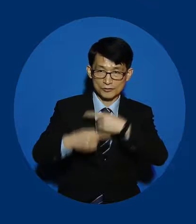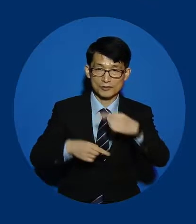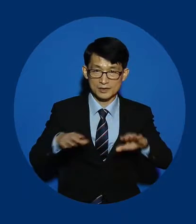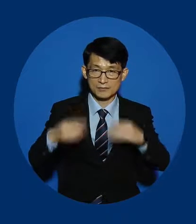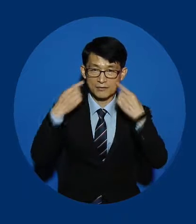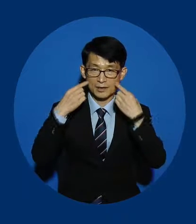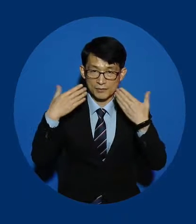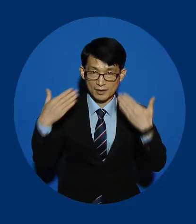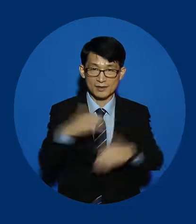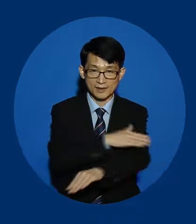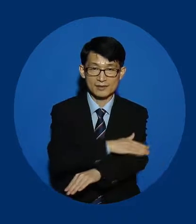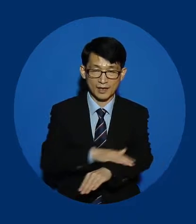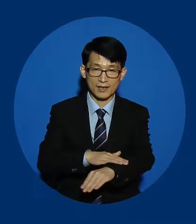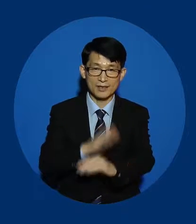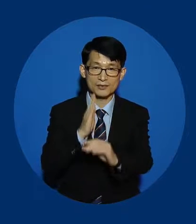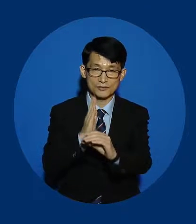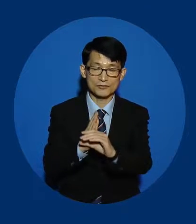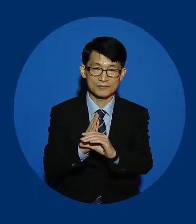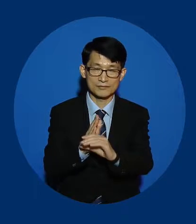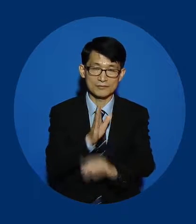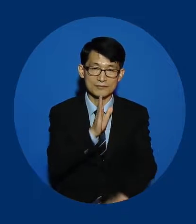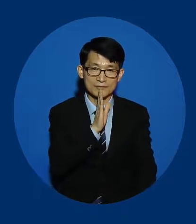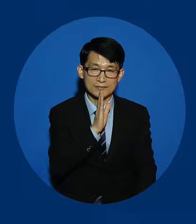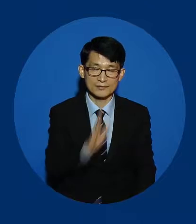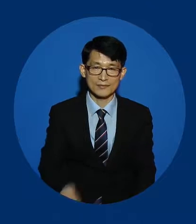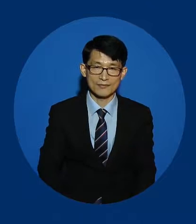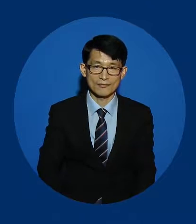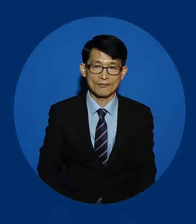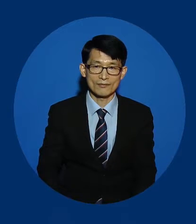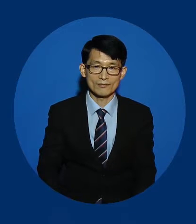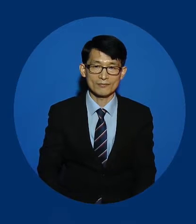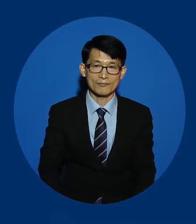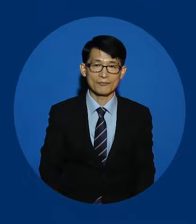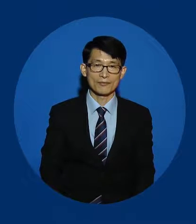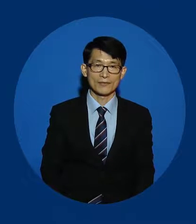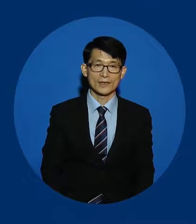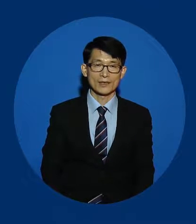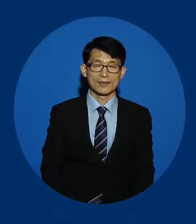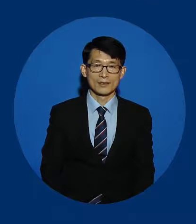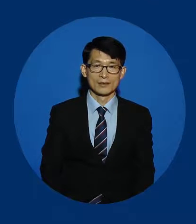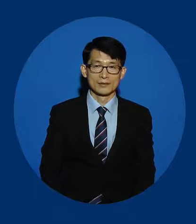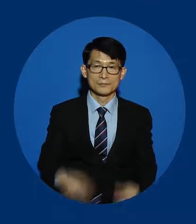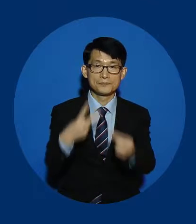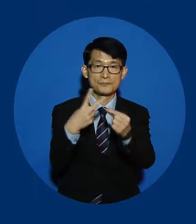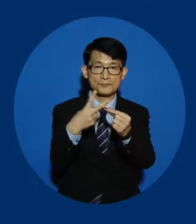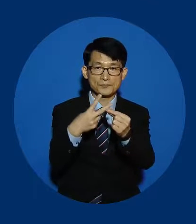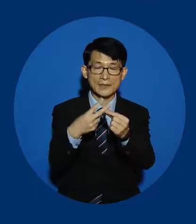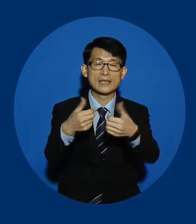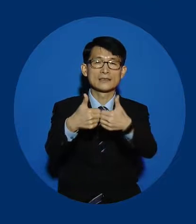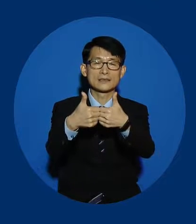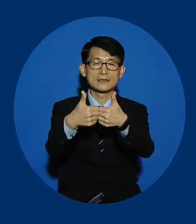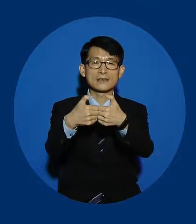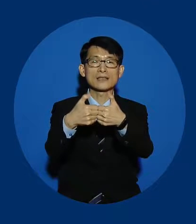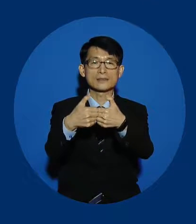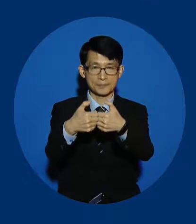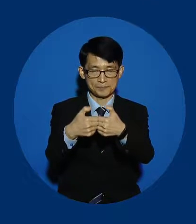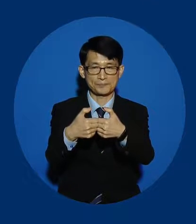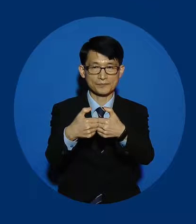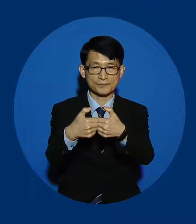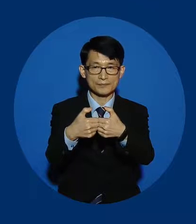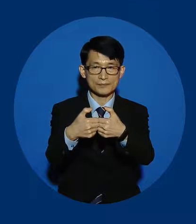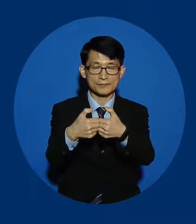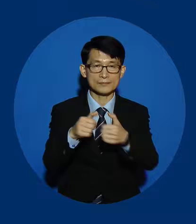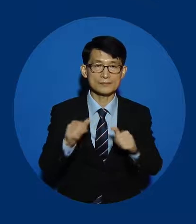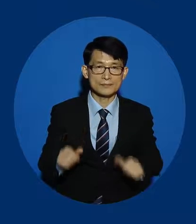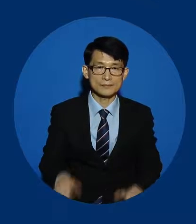수어통역사들이 얼굴이 좀 크게 나오고 그러는데 이런 과정을 좀 겪었었습니다. 두 번째는 상담입니다. 질병 상담인데